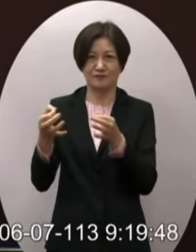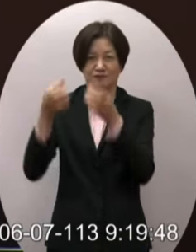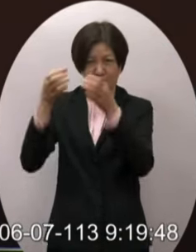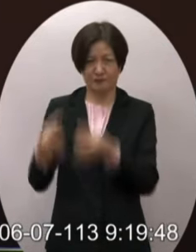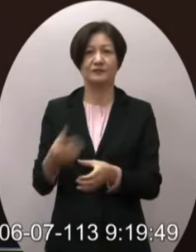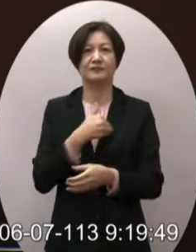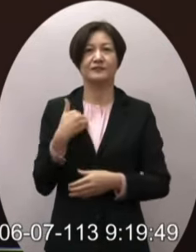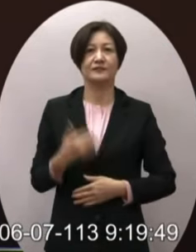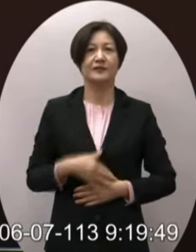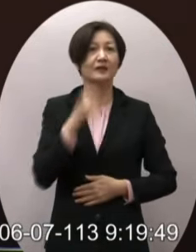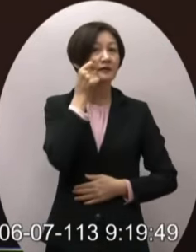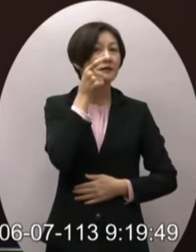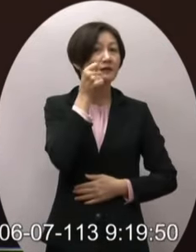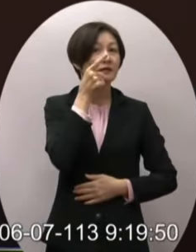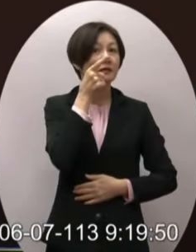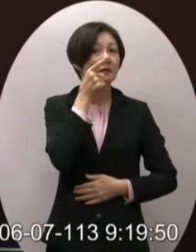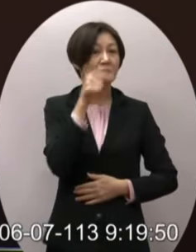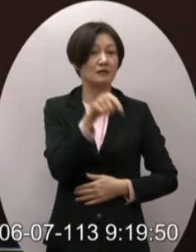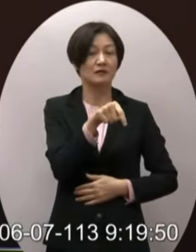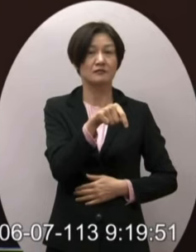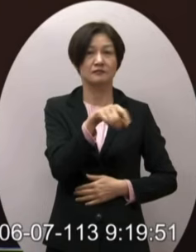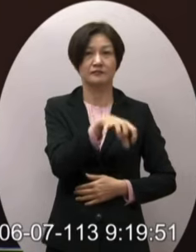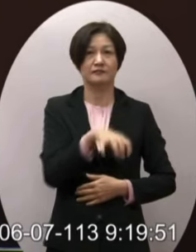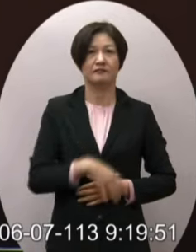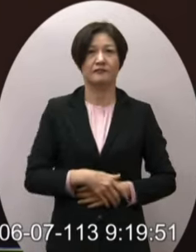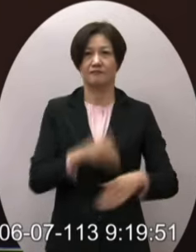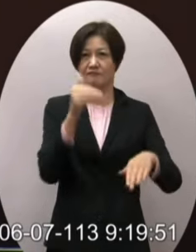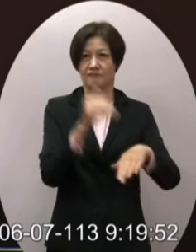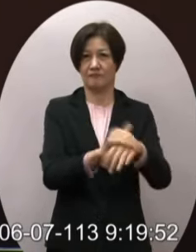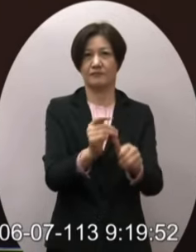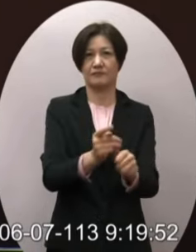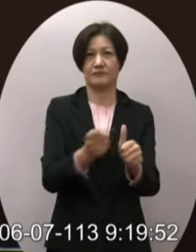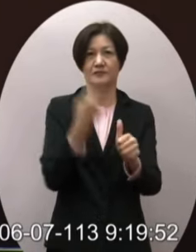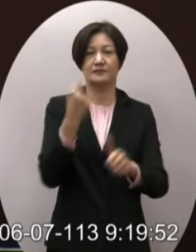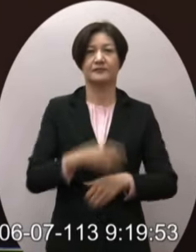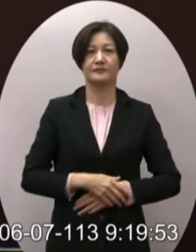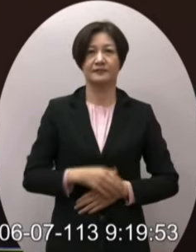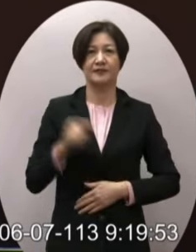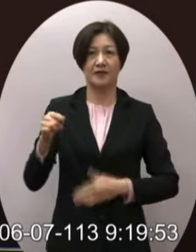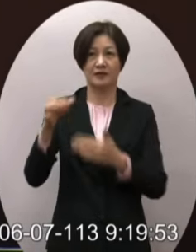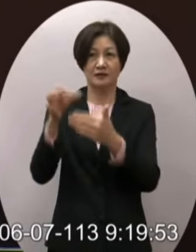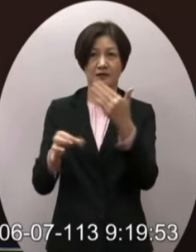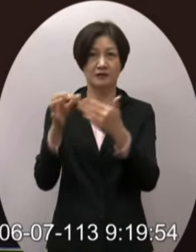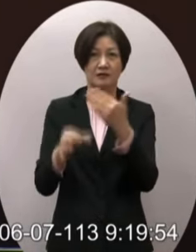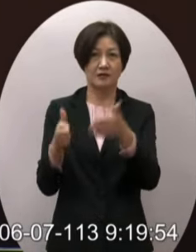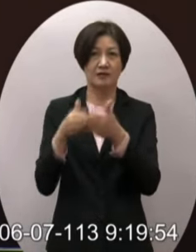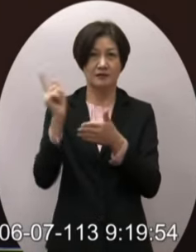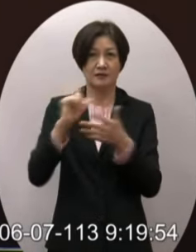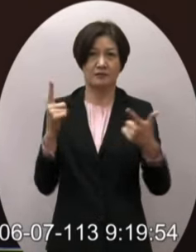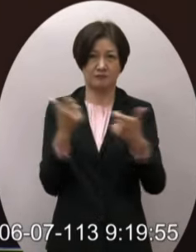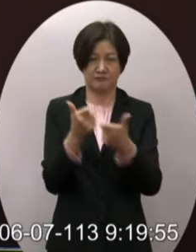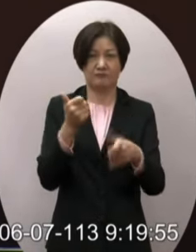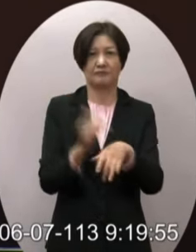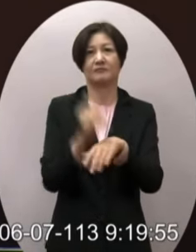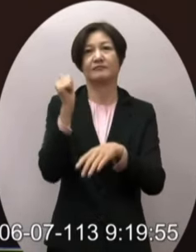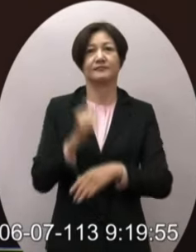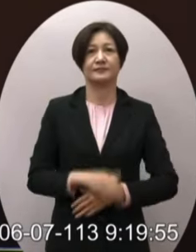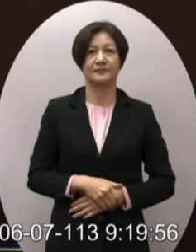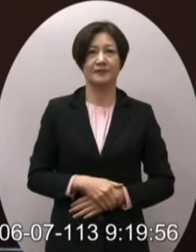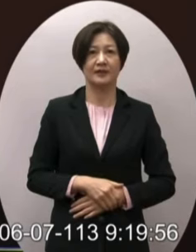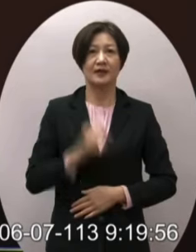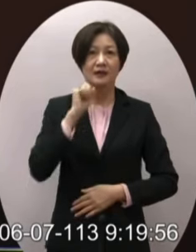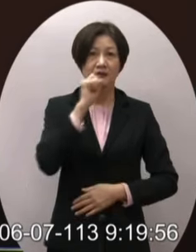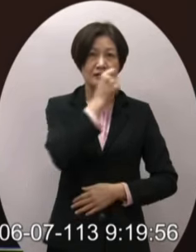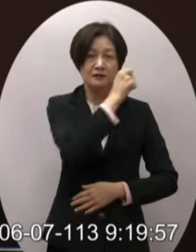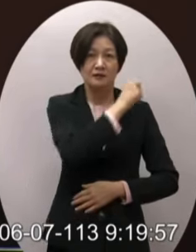呢，台南很明显的是最具有优势、最符合需求的县市。近年来，台湾